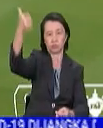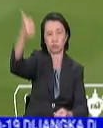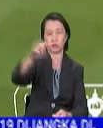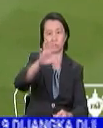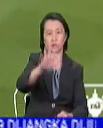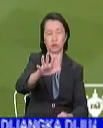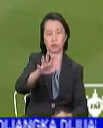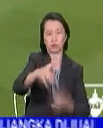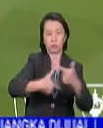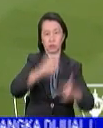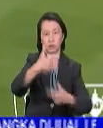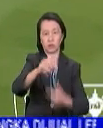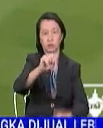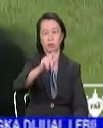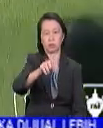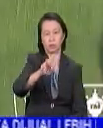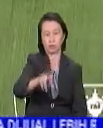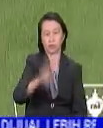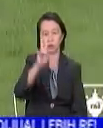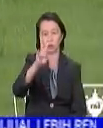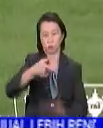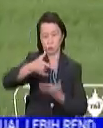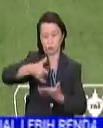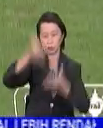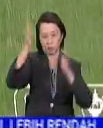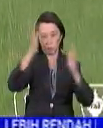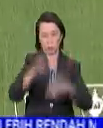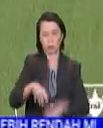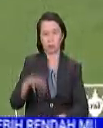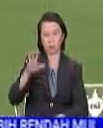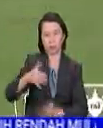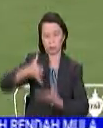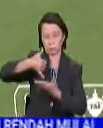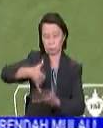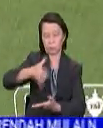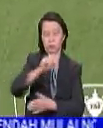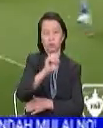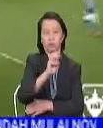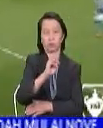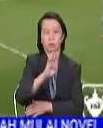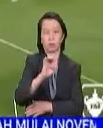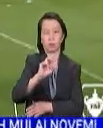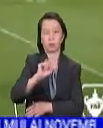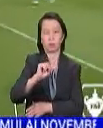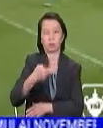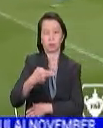5 gelaran Liga Super, 2 Piala Malaysia dan 5 Piala Sumbangsih.